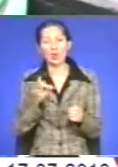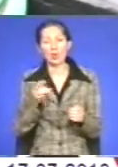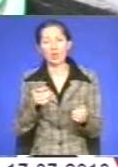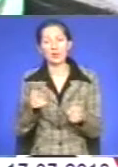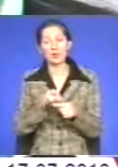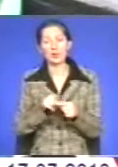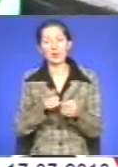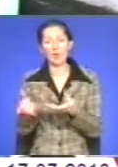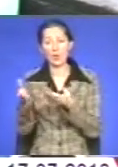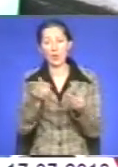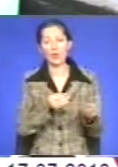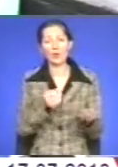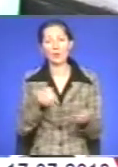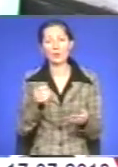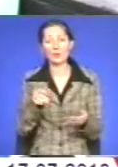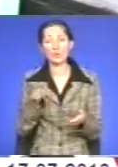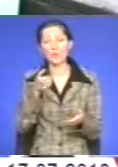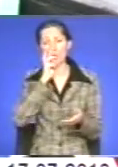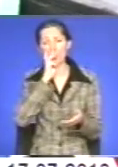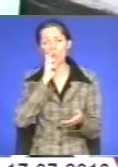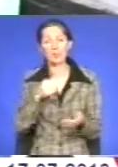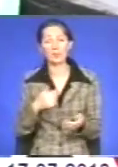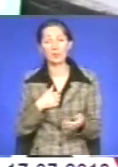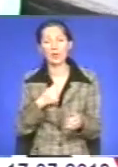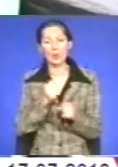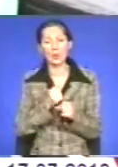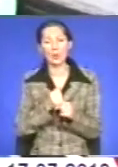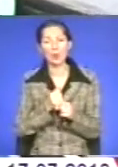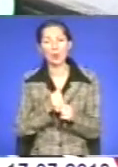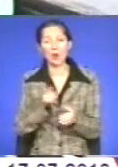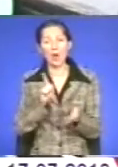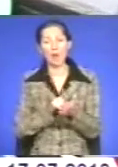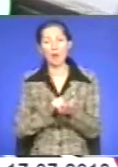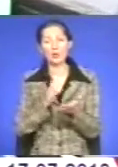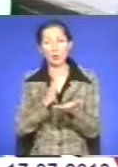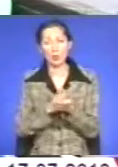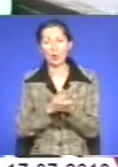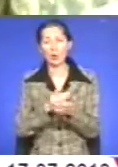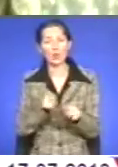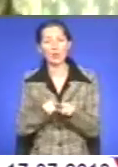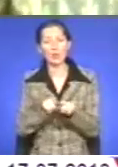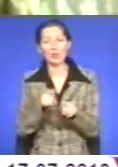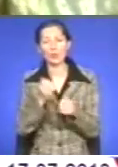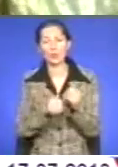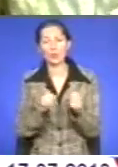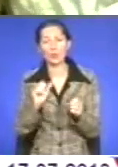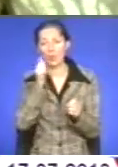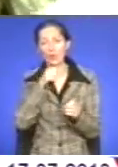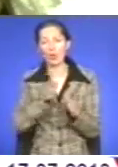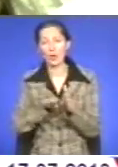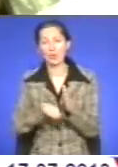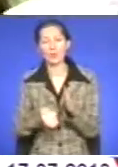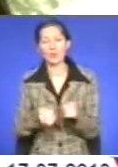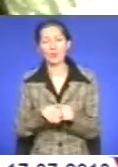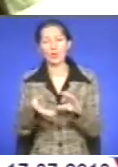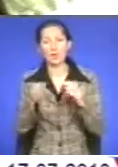працюю і пенсію маю, але з кожним разом все гірше. Результати лабораторних досліджень,